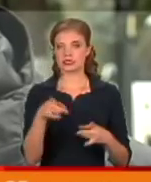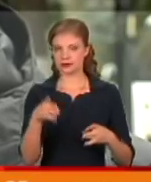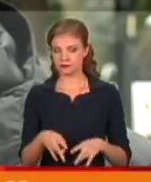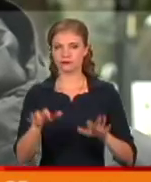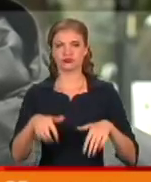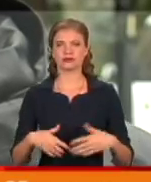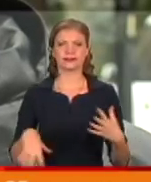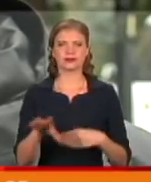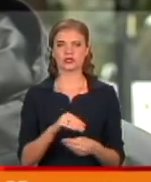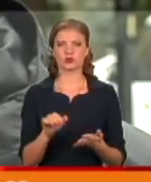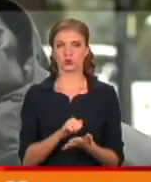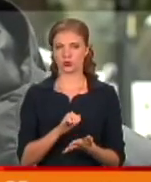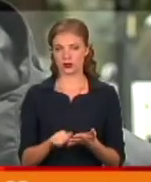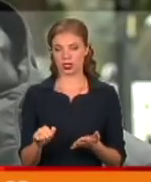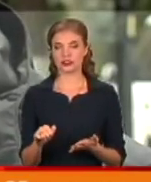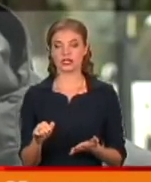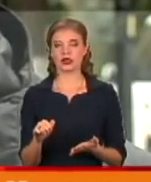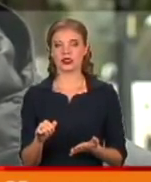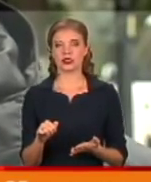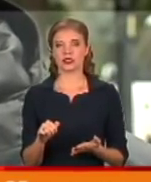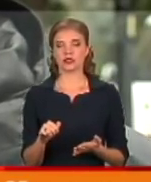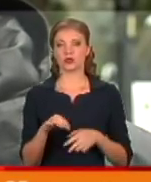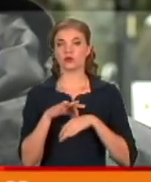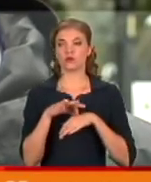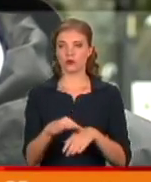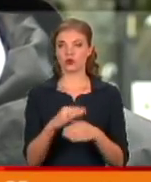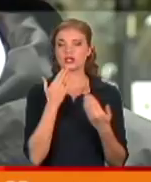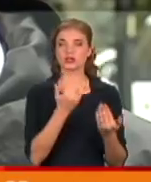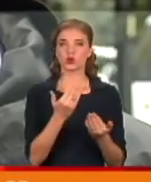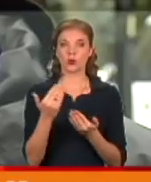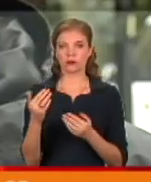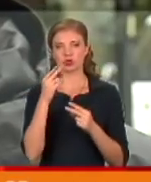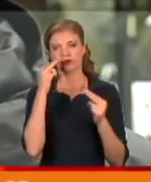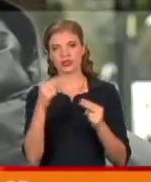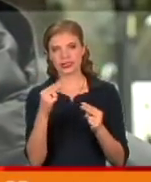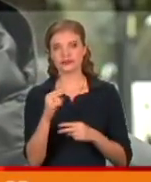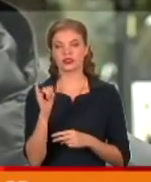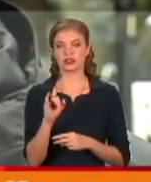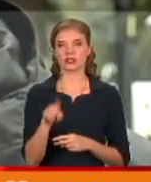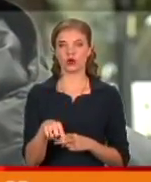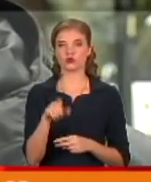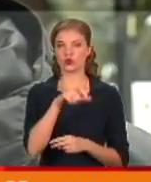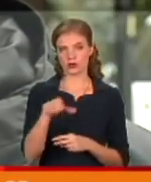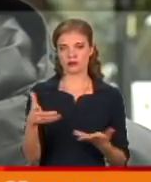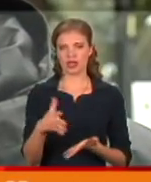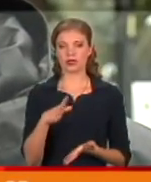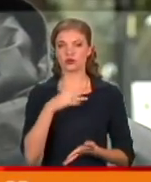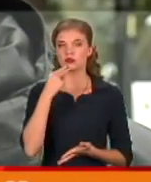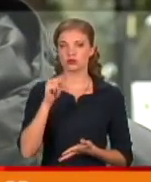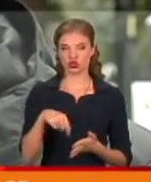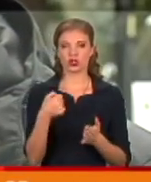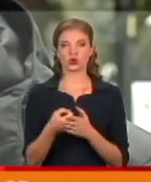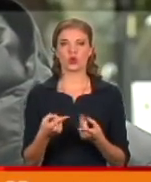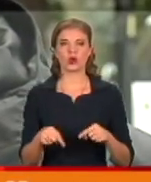вилучена вся документація. Проводяться опитування свідків, а також осіб, які були причетні